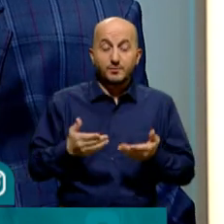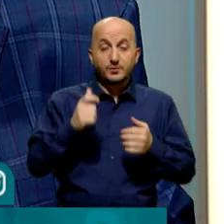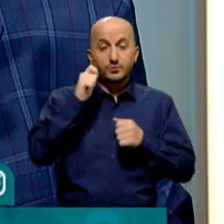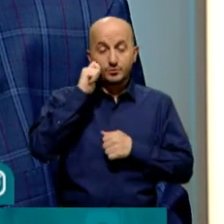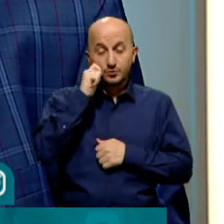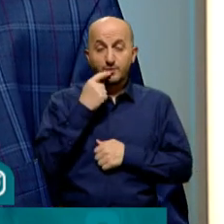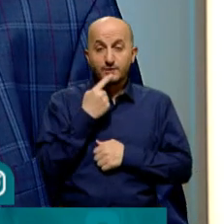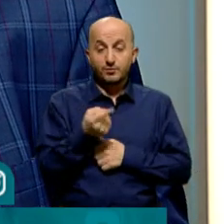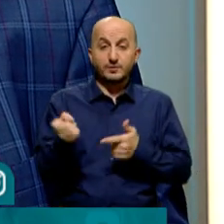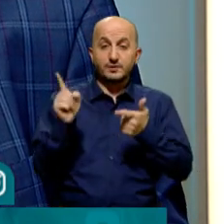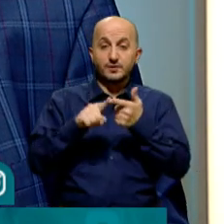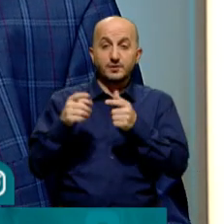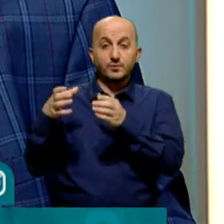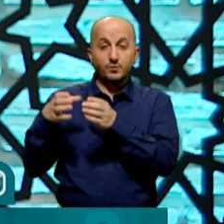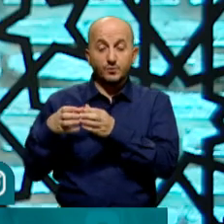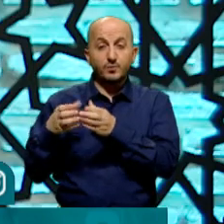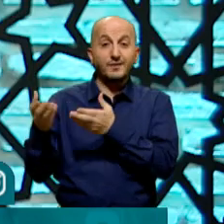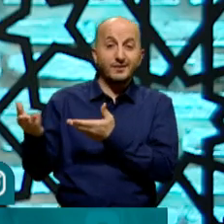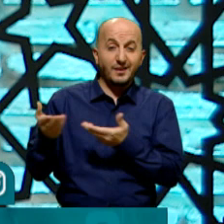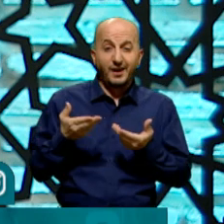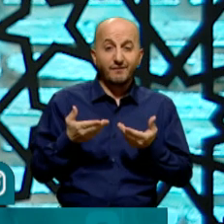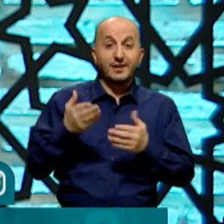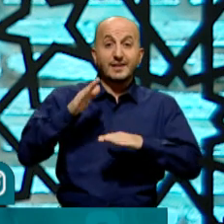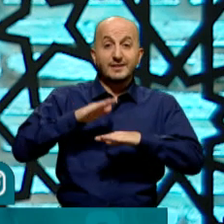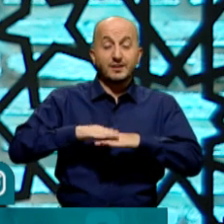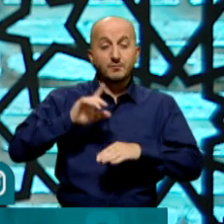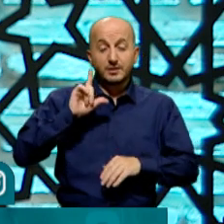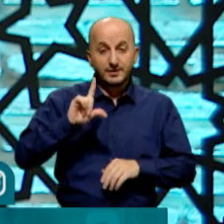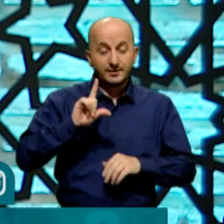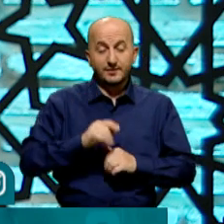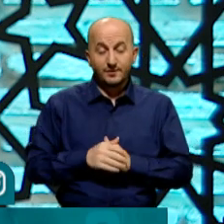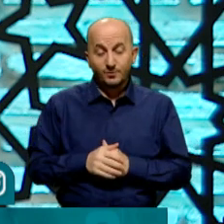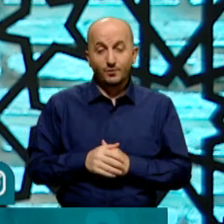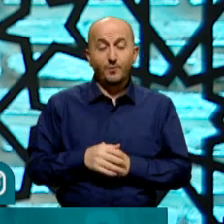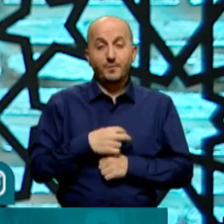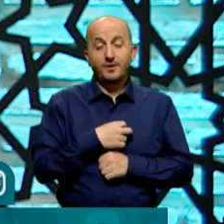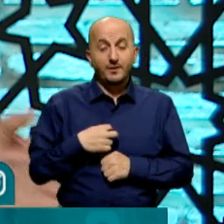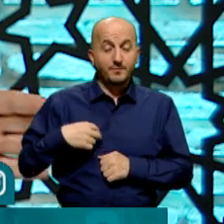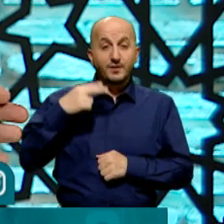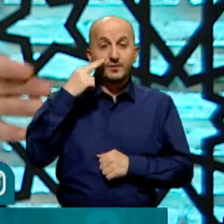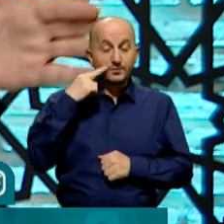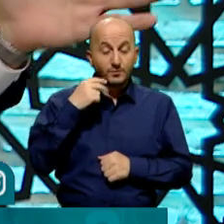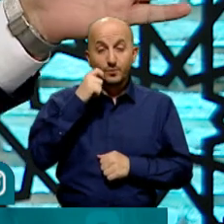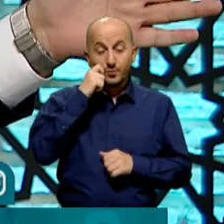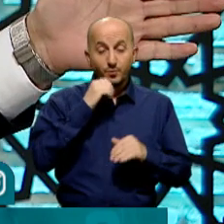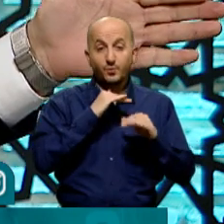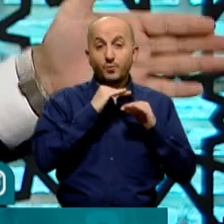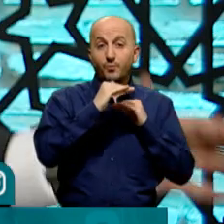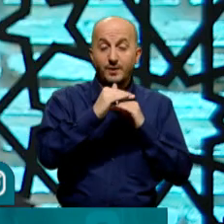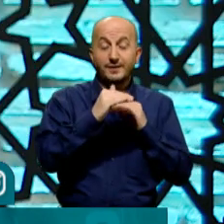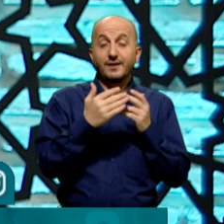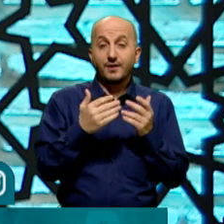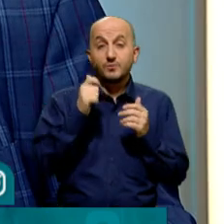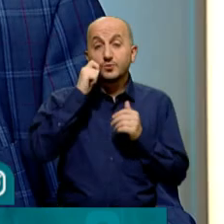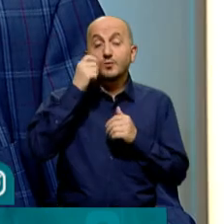diyoruz. Diğeri de ümmeti davet, davet edilmeleri gerekiyor. Bunlar peygamberin ümmeti ama henüz Müslüman olmayan etmemiş. Diğer insanlar.